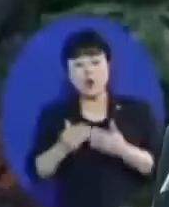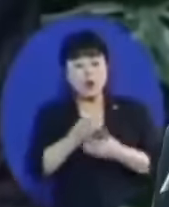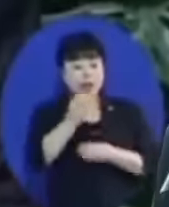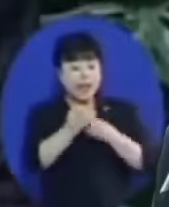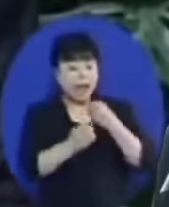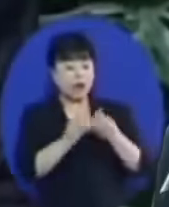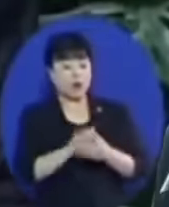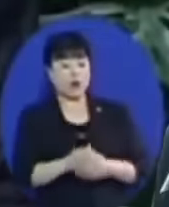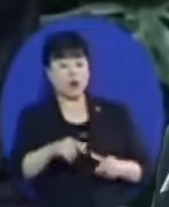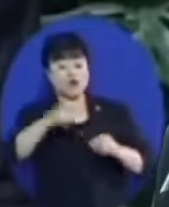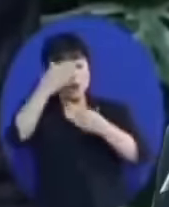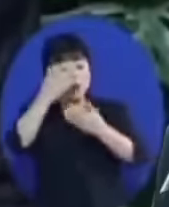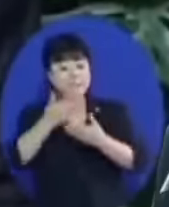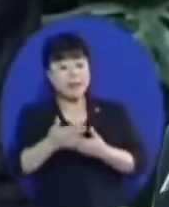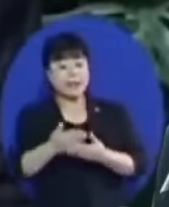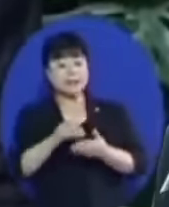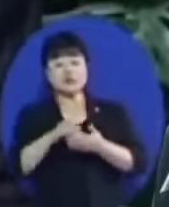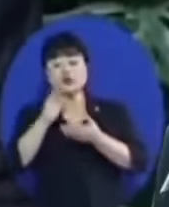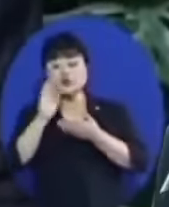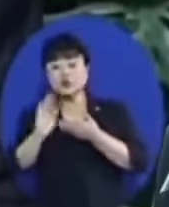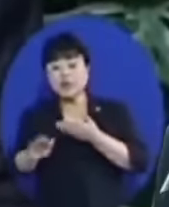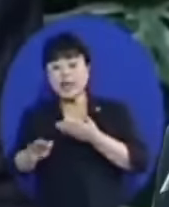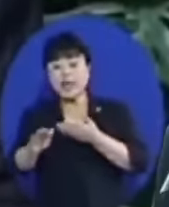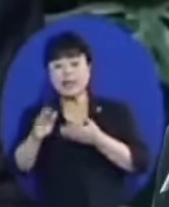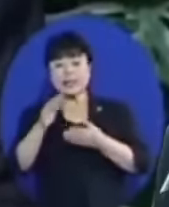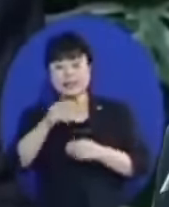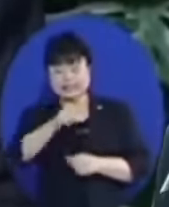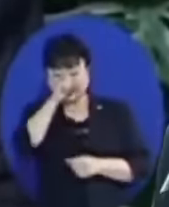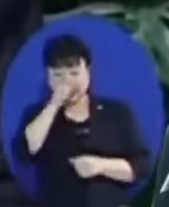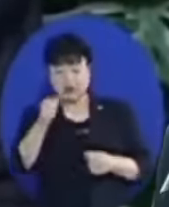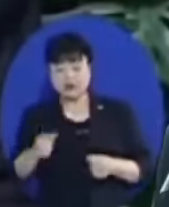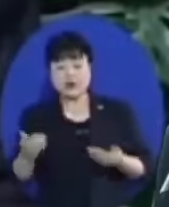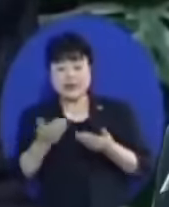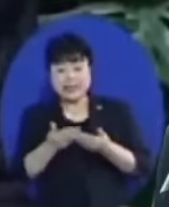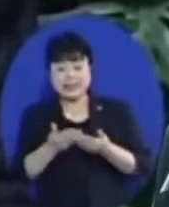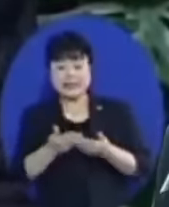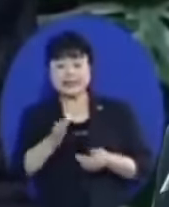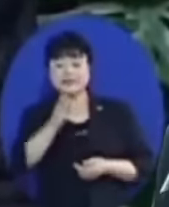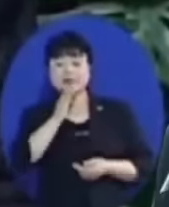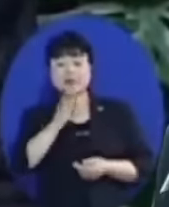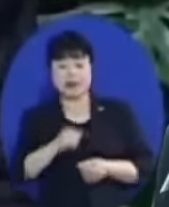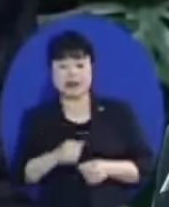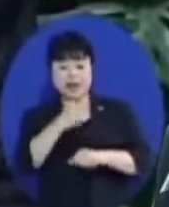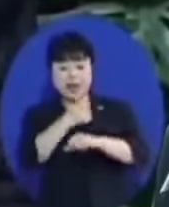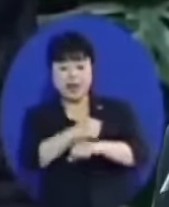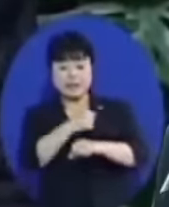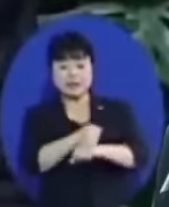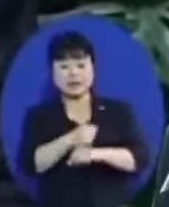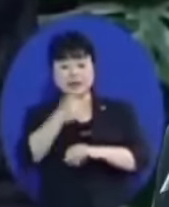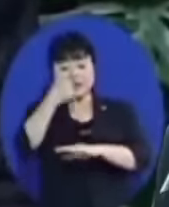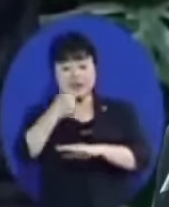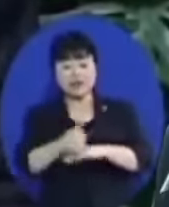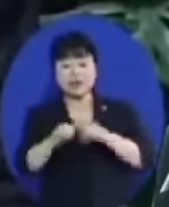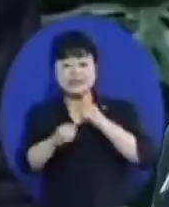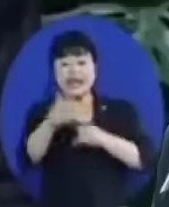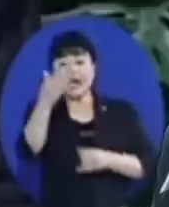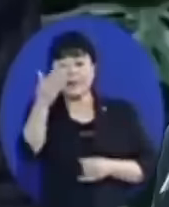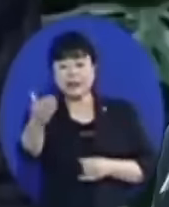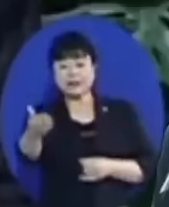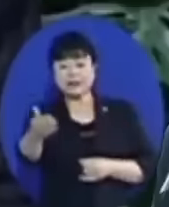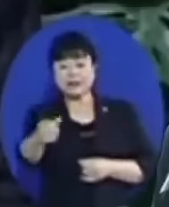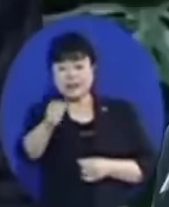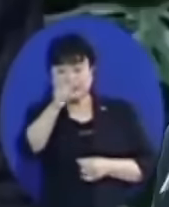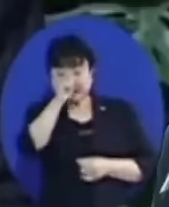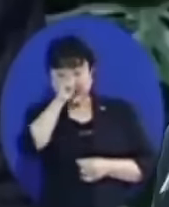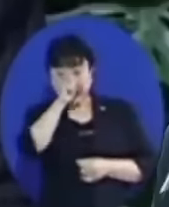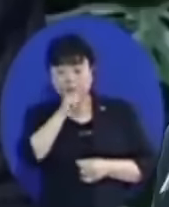회개하고 구원을 받고 난 다음에 그 다음 착하고 선한 일을 해서 그것이 나중에 상을 받는 것이지,